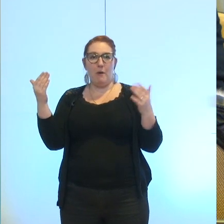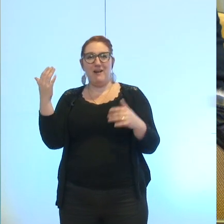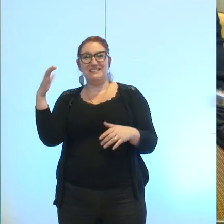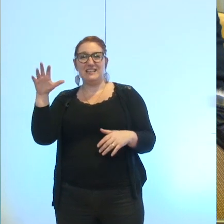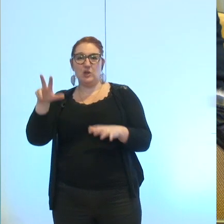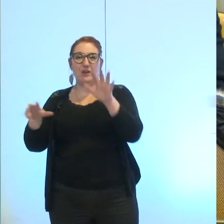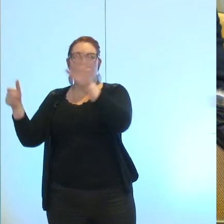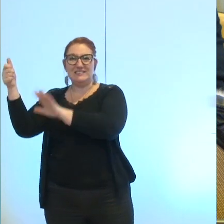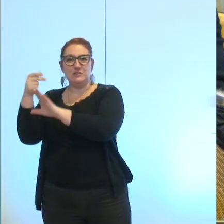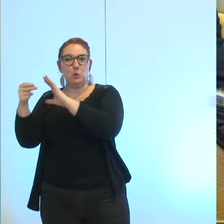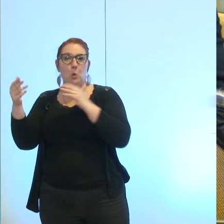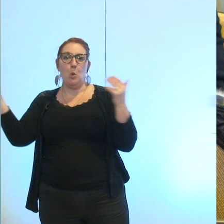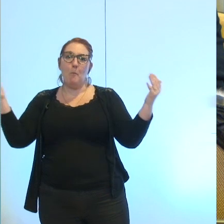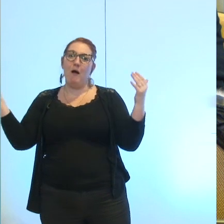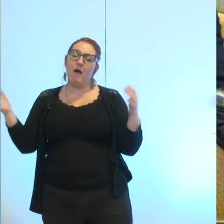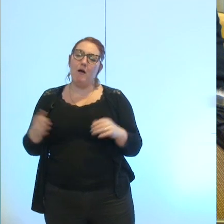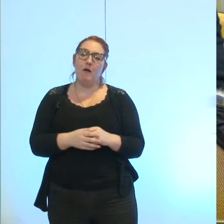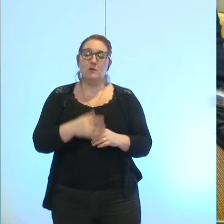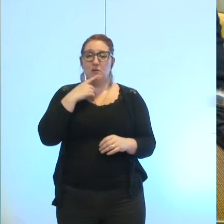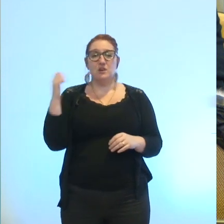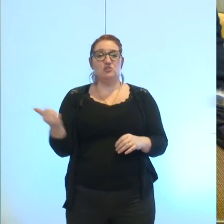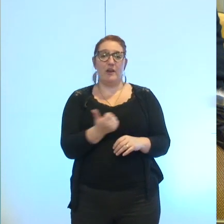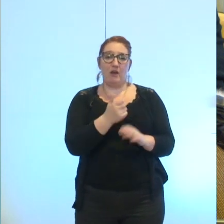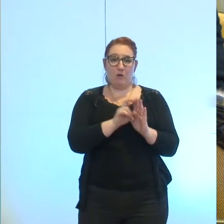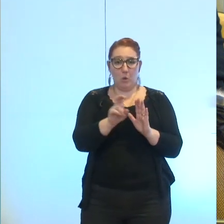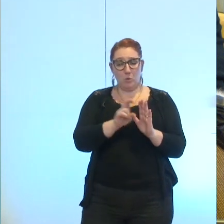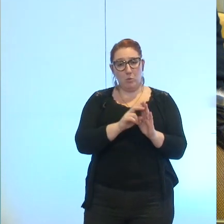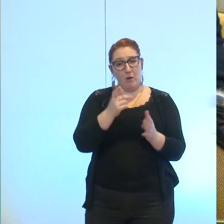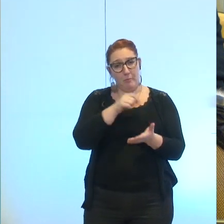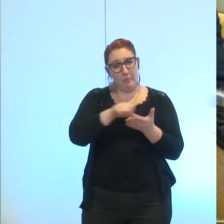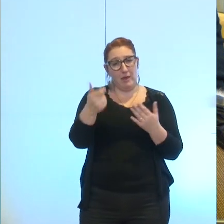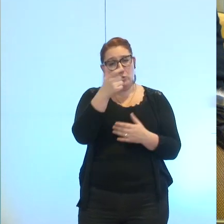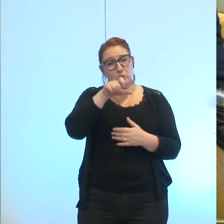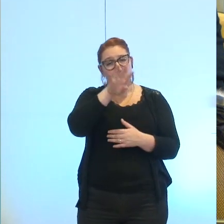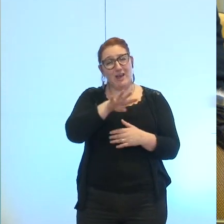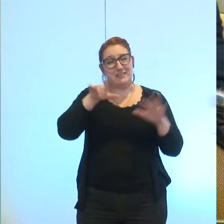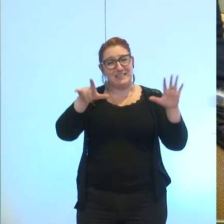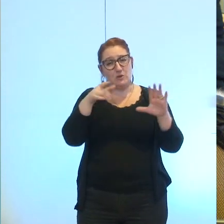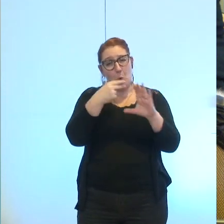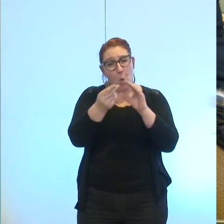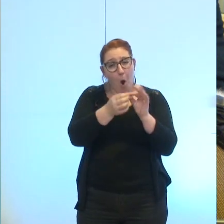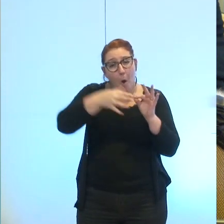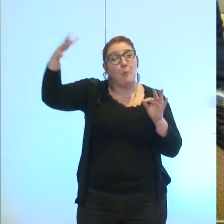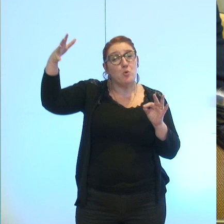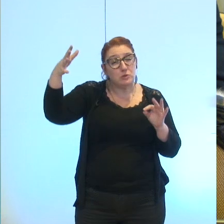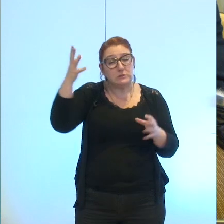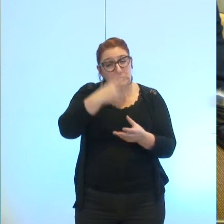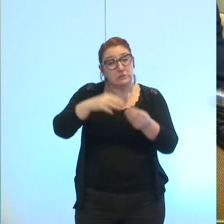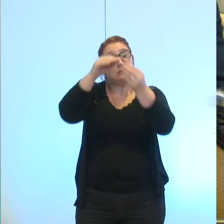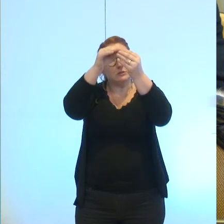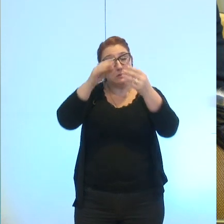chaque grenoblois paye ainsi chaque année en moyenne 247 € de plus qu'un habitant d'une ville